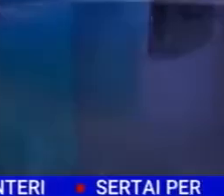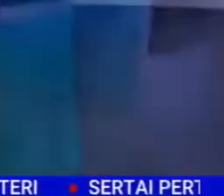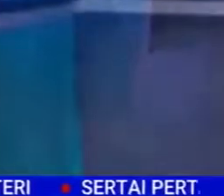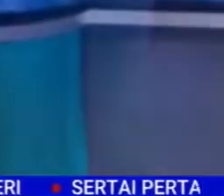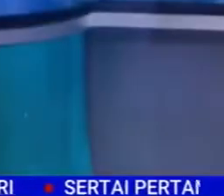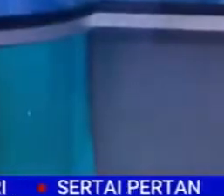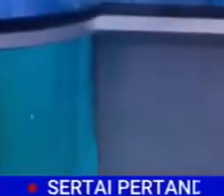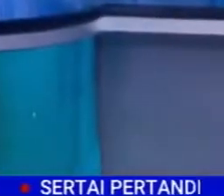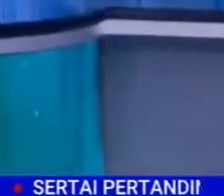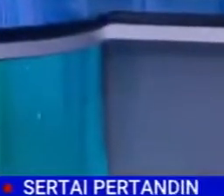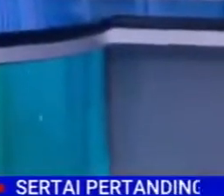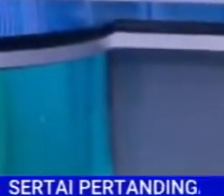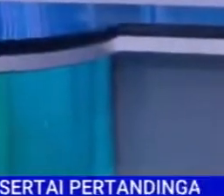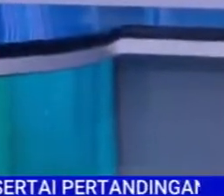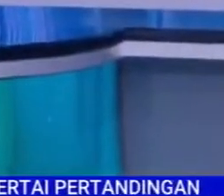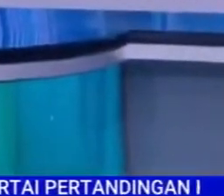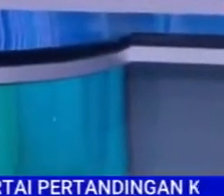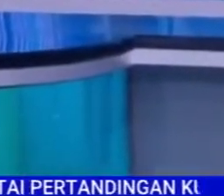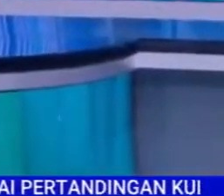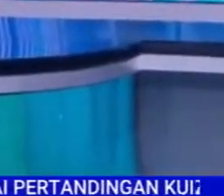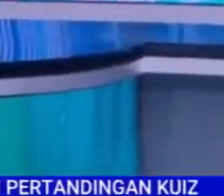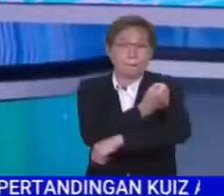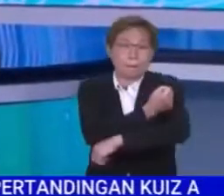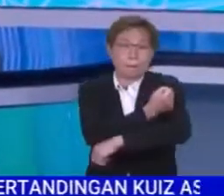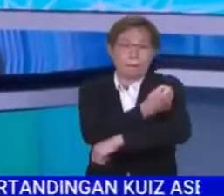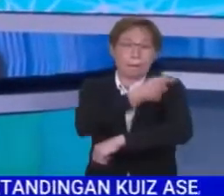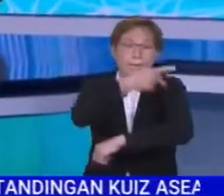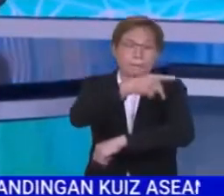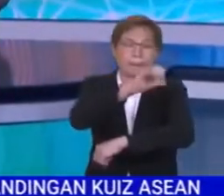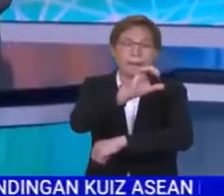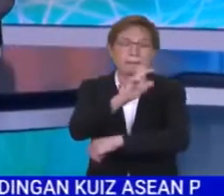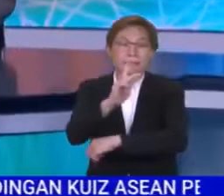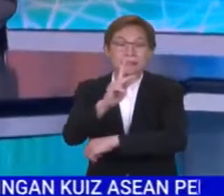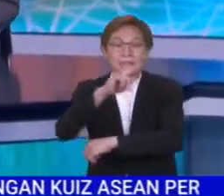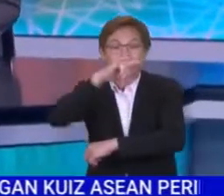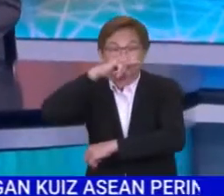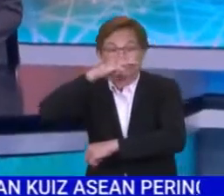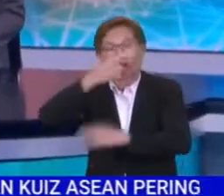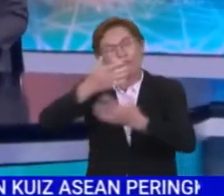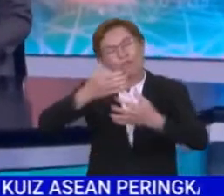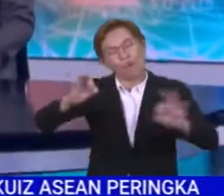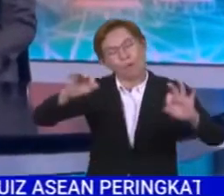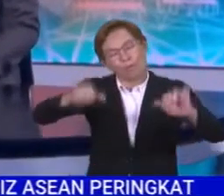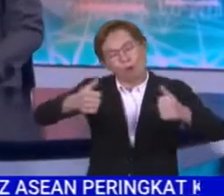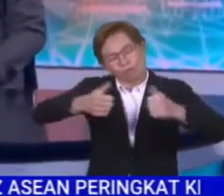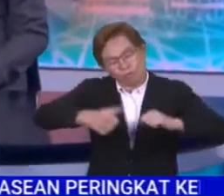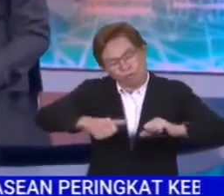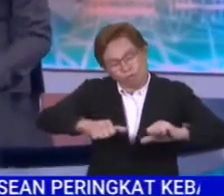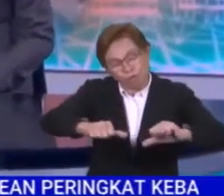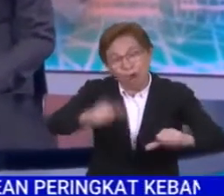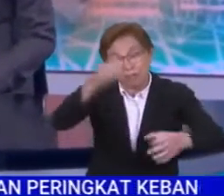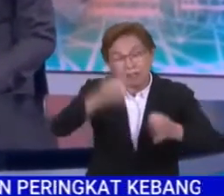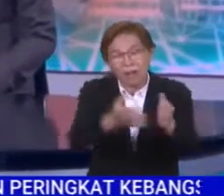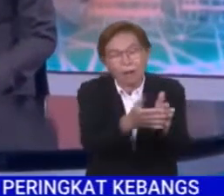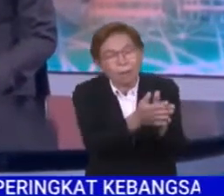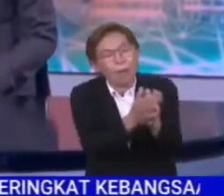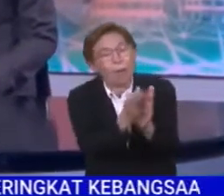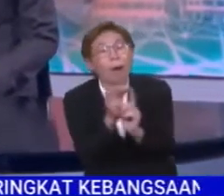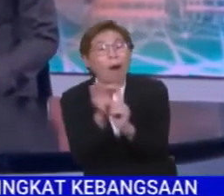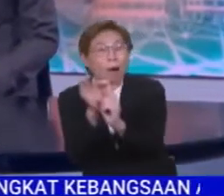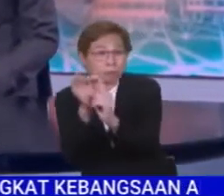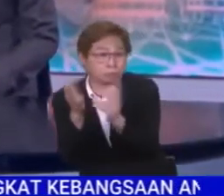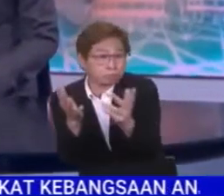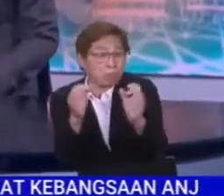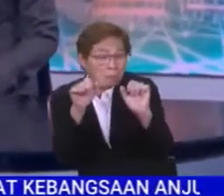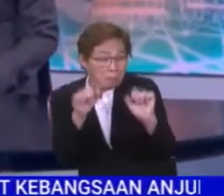Program imunisasi COVID-19 kebangsaan kanak-kanak PIC Kids secara percuma boleh diteruskan sekiranya terdapat permintaan khas.